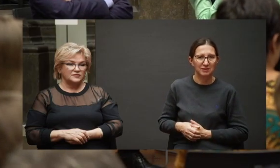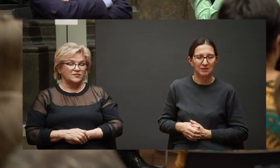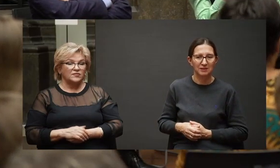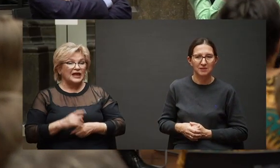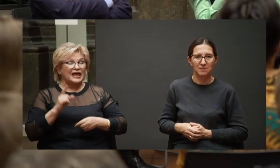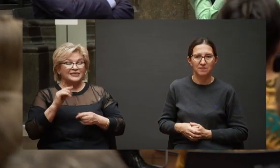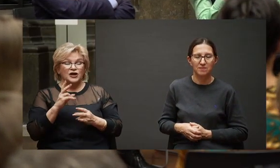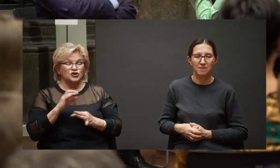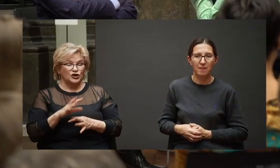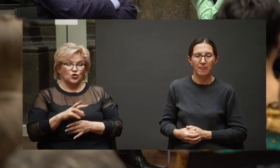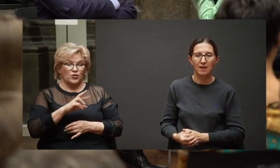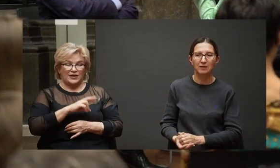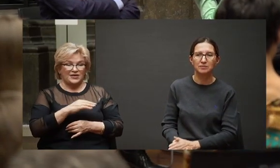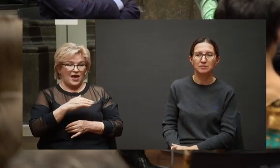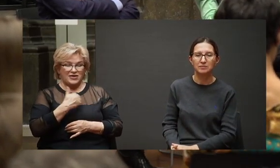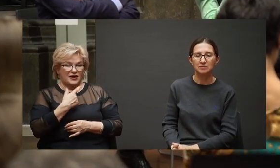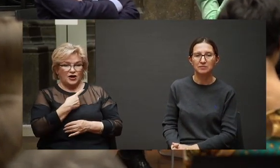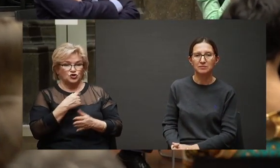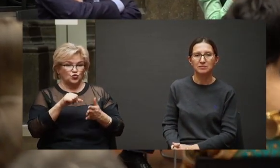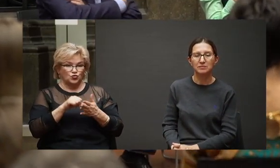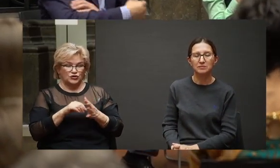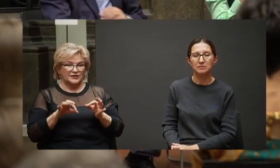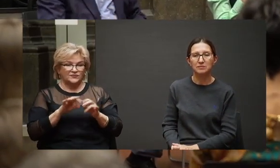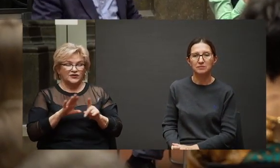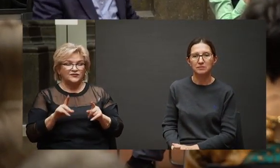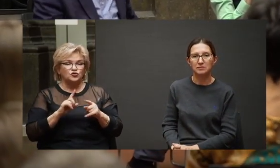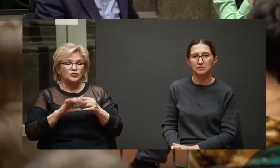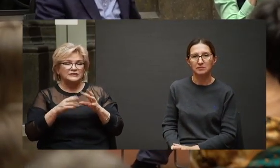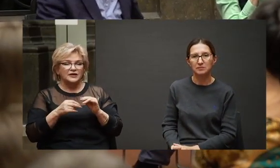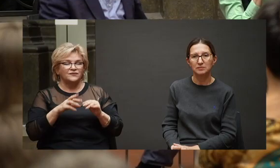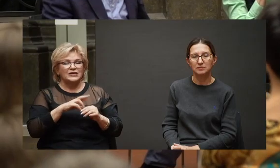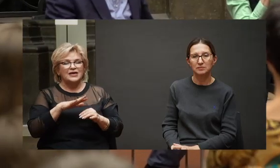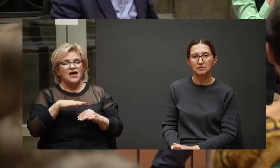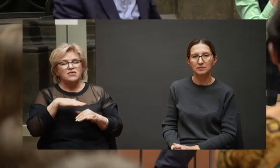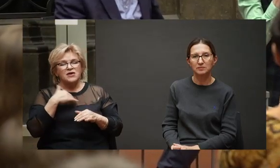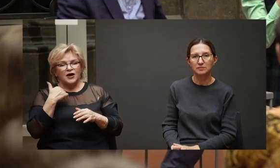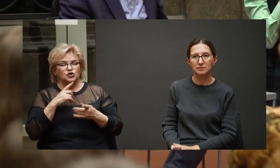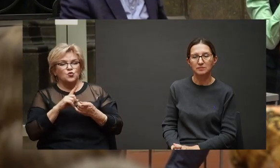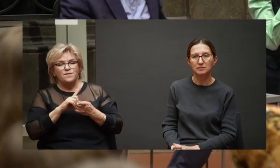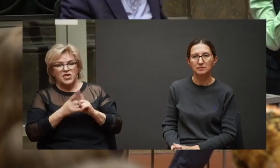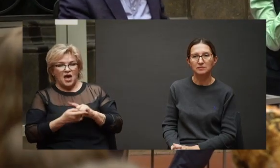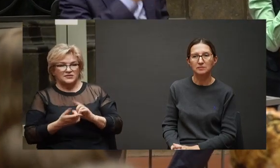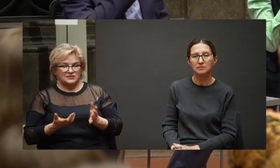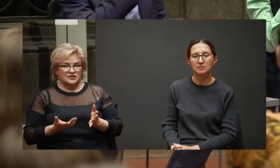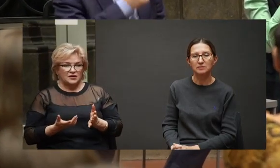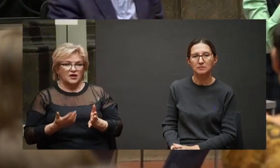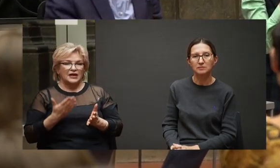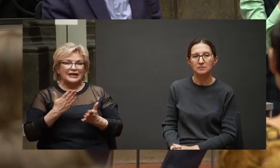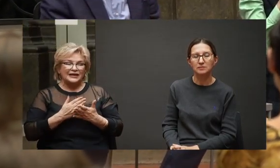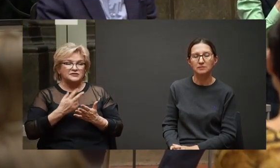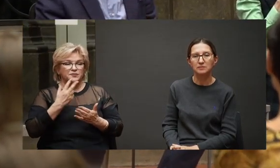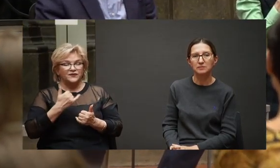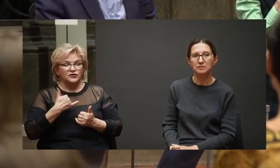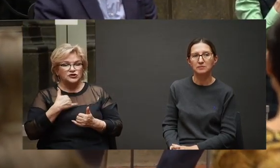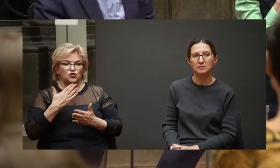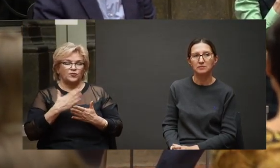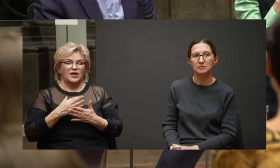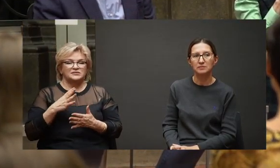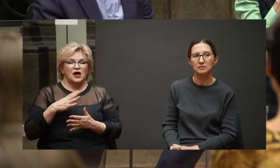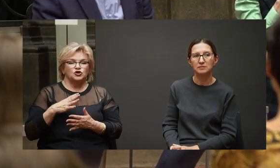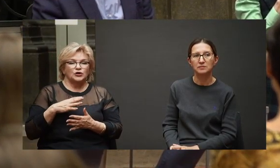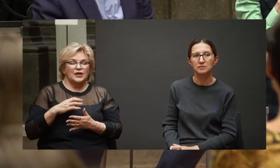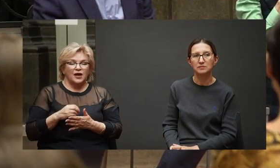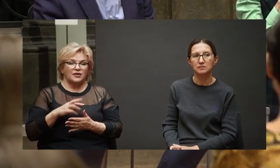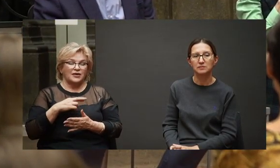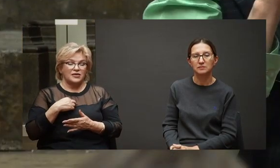Даже не только я не хочу ни в чем участвовать, скорее я не хочу меняться. Да, у меня есть привычки, у меня есть ожидания,